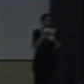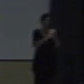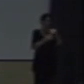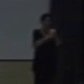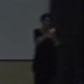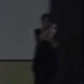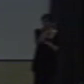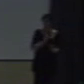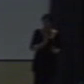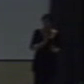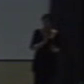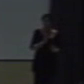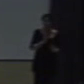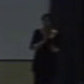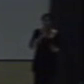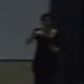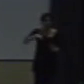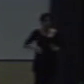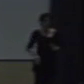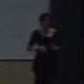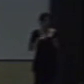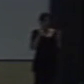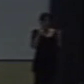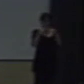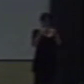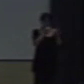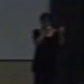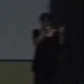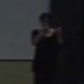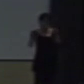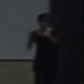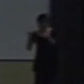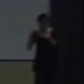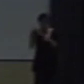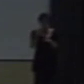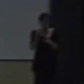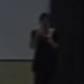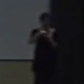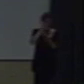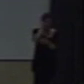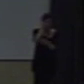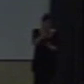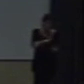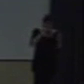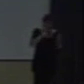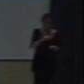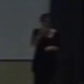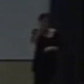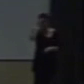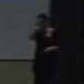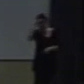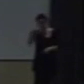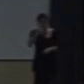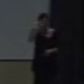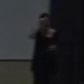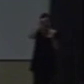El paper dels professionals de la fotografia passa per fer aquest pas endavant, per elaborar discursos nous, més intel·ligents, més